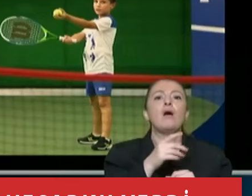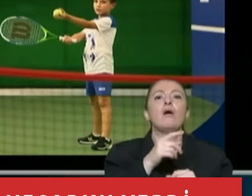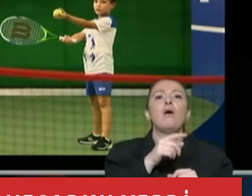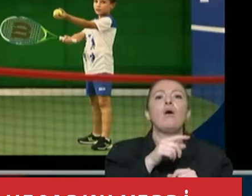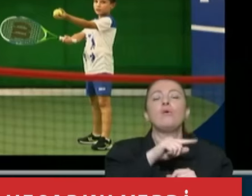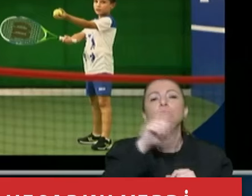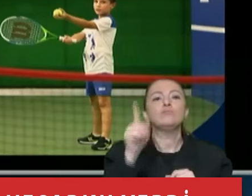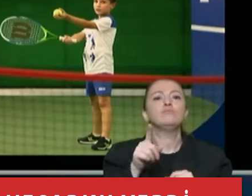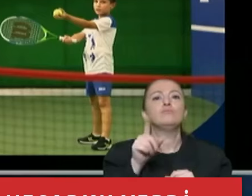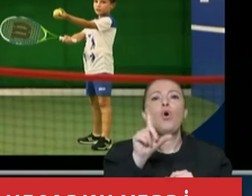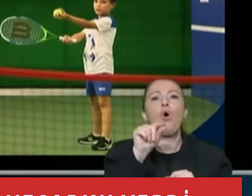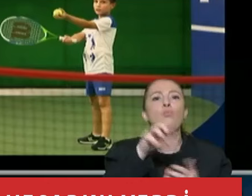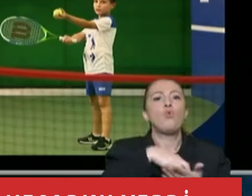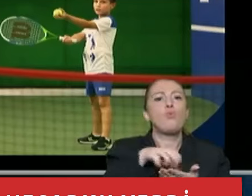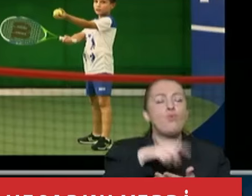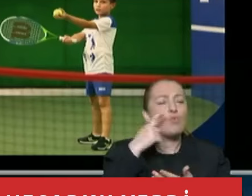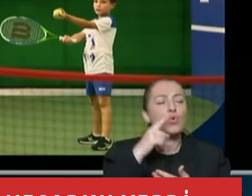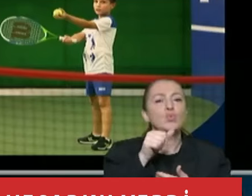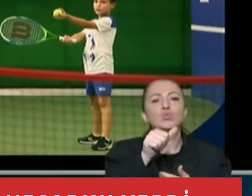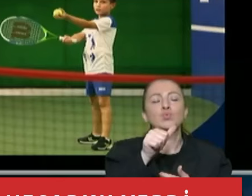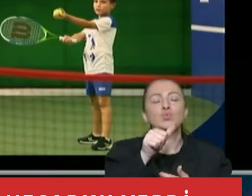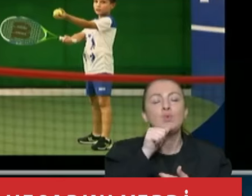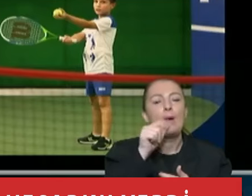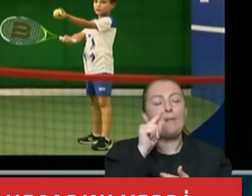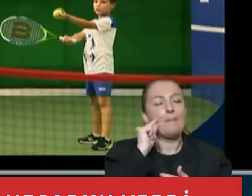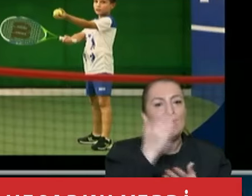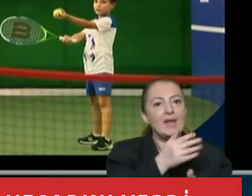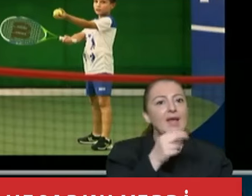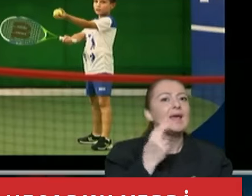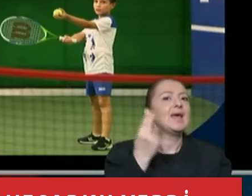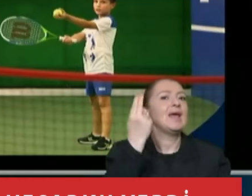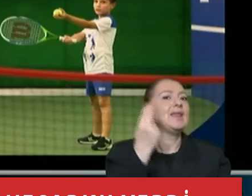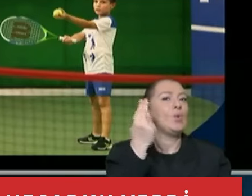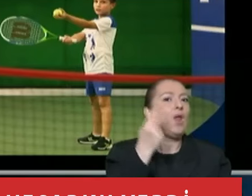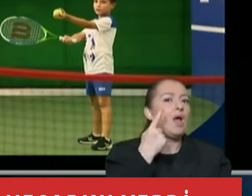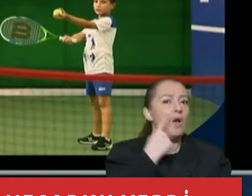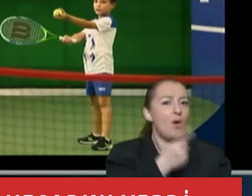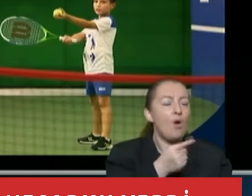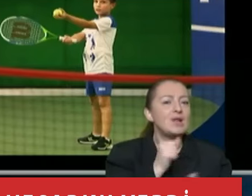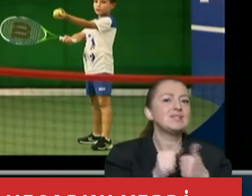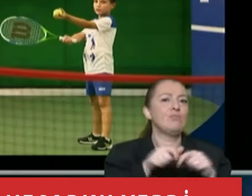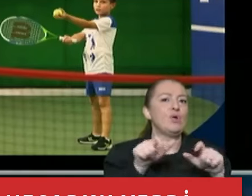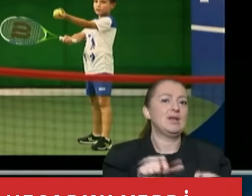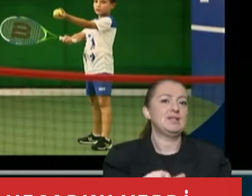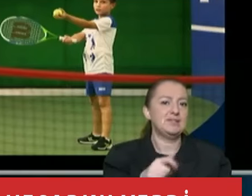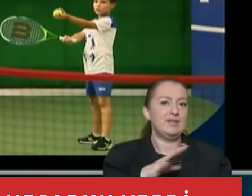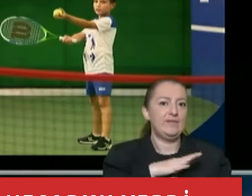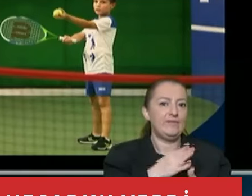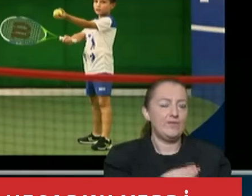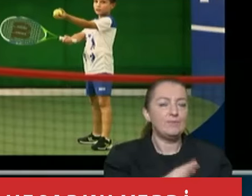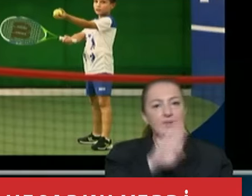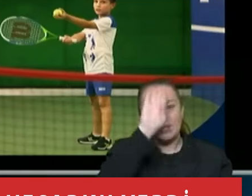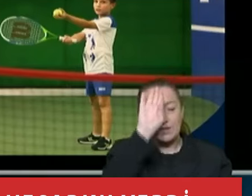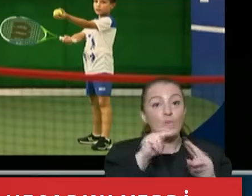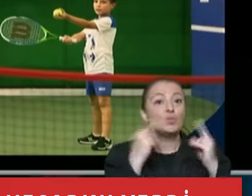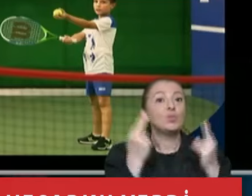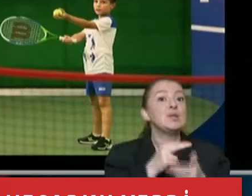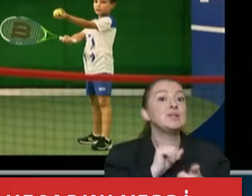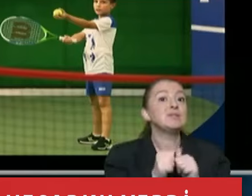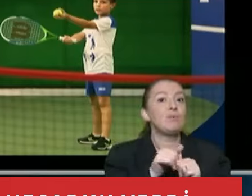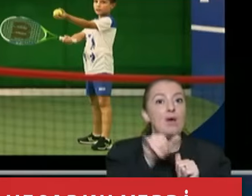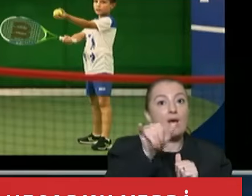Sultan Beyli 100 Yıl tesisi yedi Kule Spor Tesisleri bunlardan sadece birkaç İstanbul'un dünyas sporunda hak